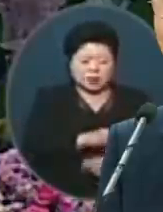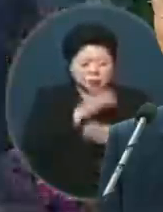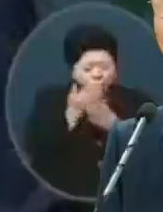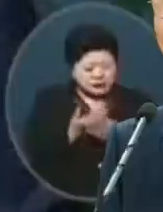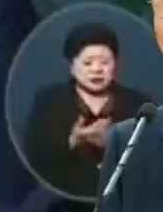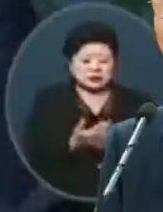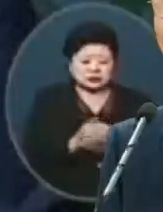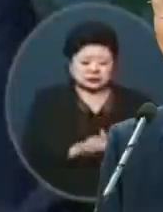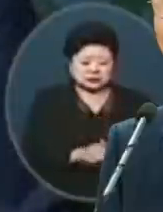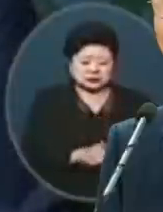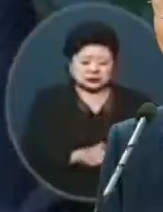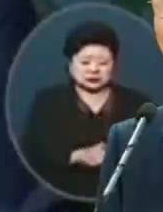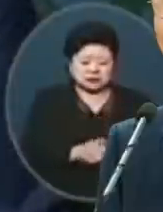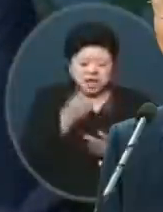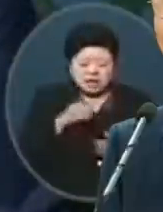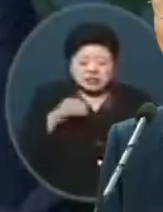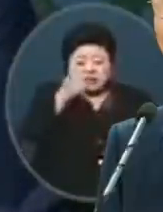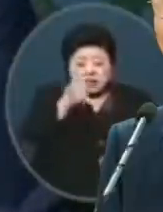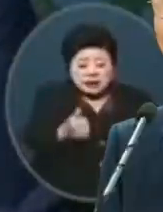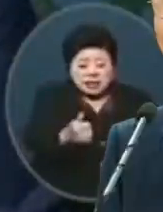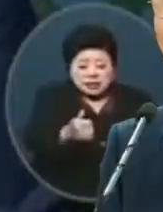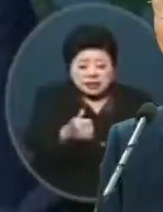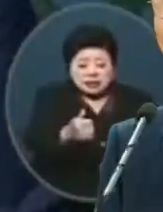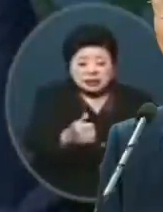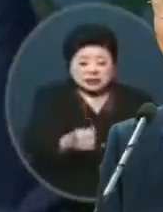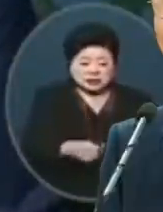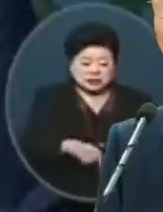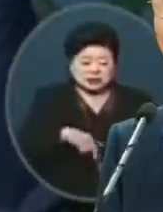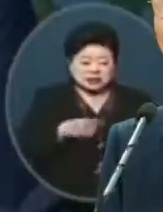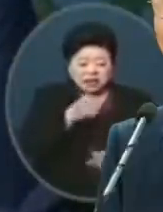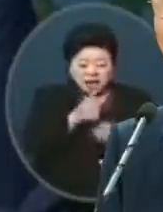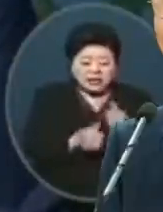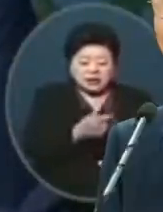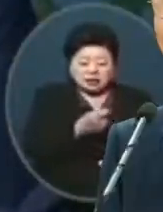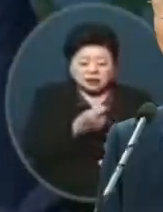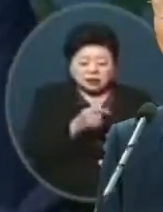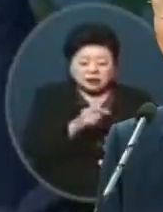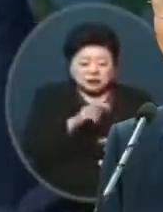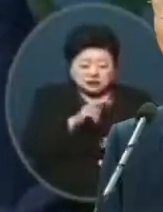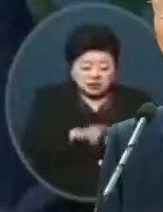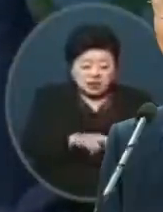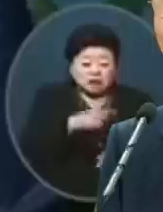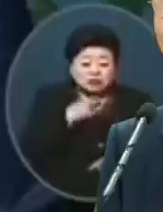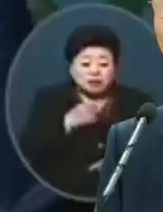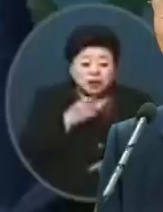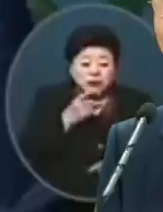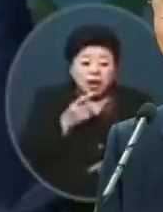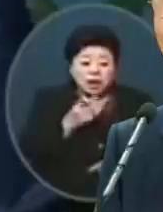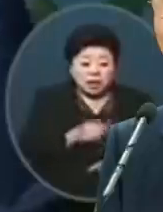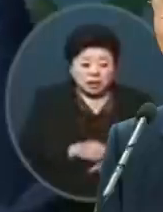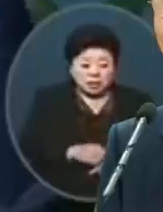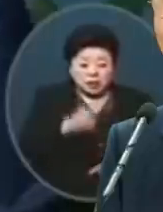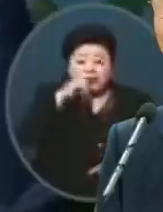완전히 천사장은 천사장이지 하나님과 동등되겠다고 하는 것입니다.